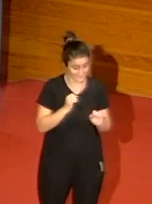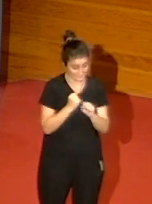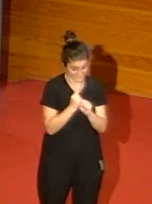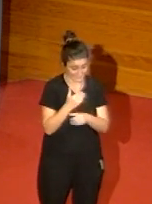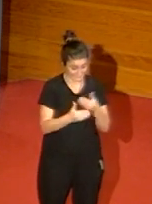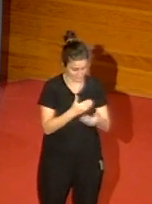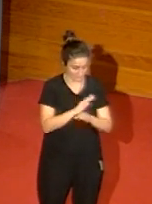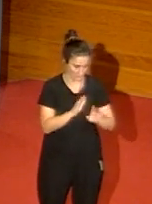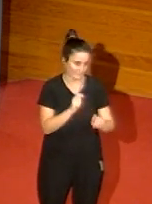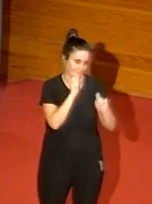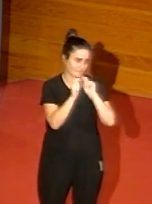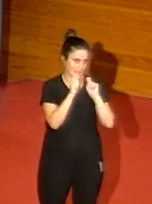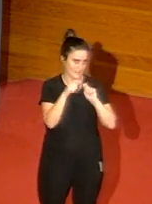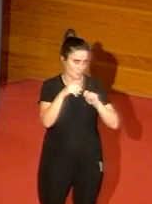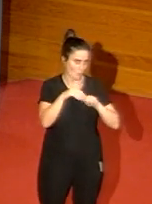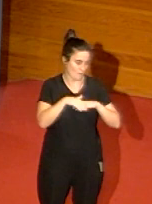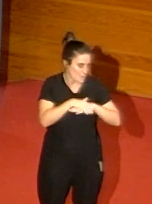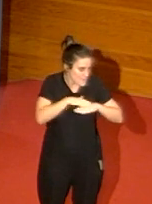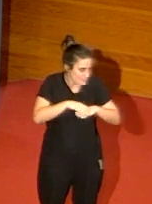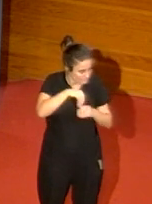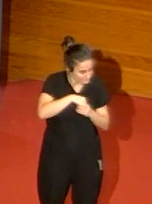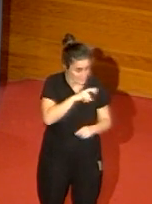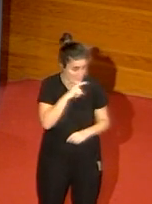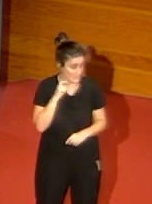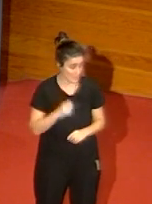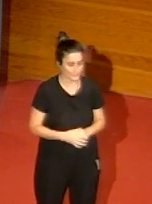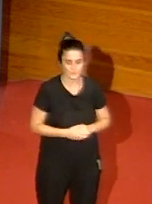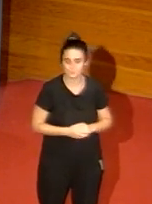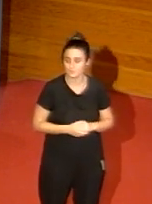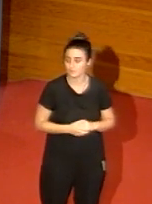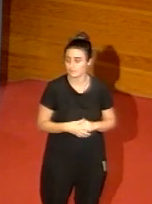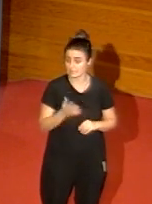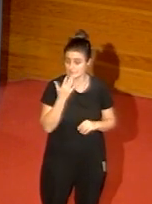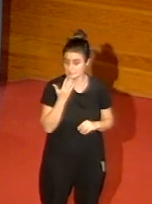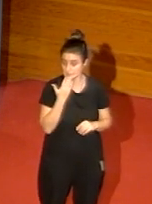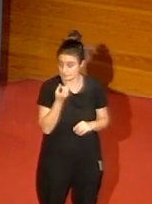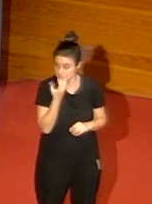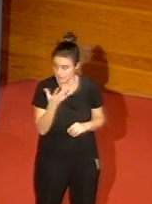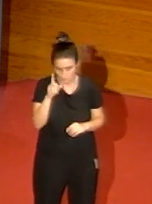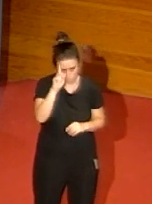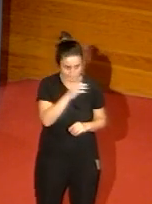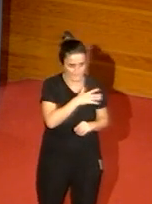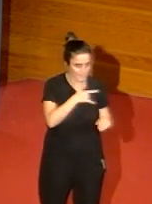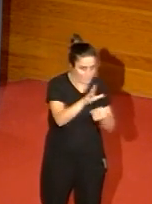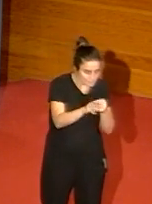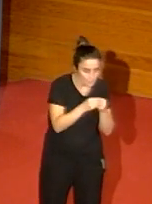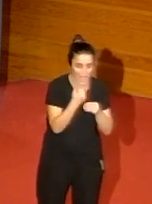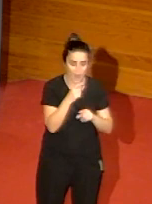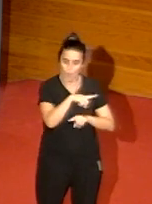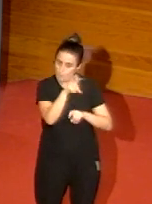kazetaritzaren muina esan bezala, ez. Eta hori niruitzen bat zaizue, ez da egite, eta komentari horiek edo alderariko lehen badukazue,